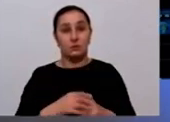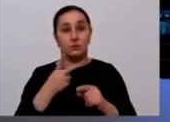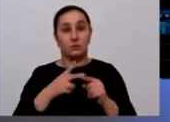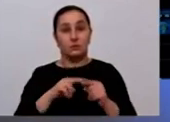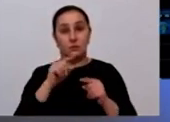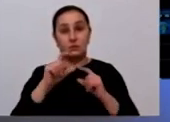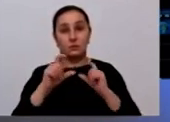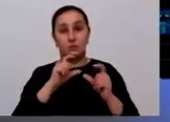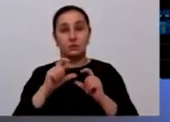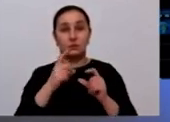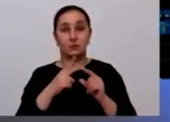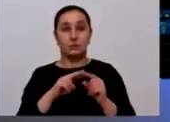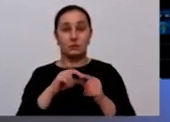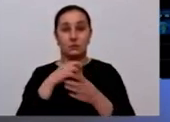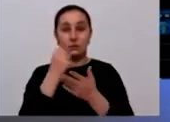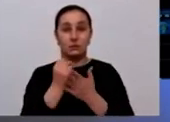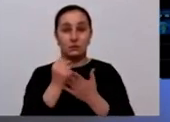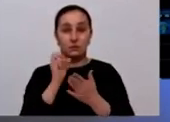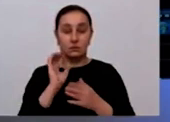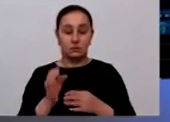Endi shaxmat belgisini bosib turib,